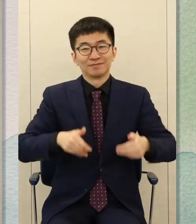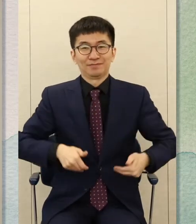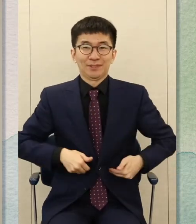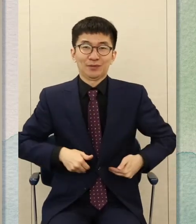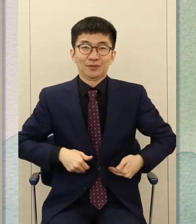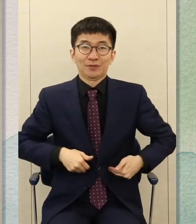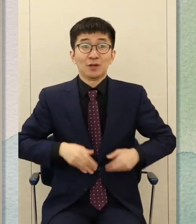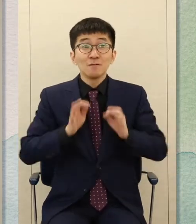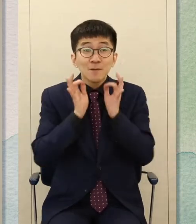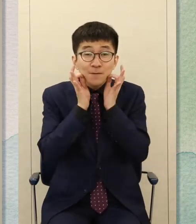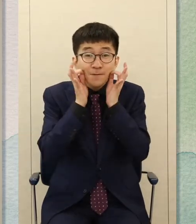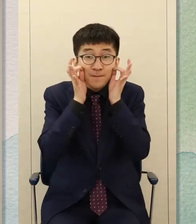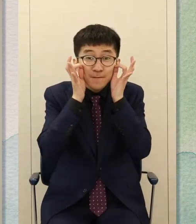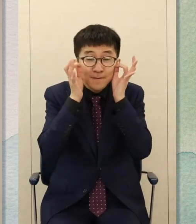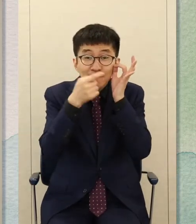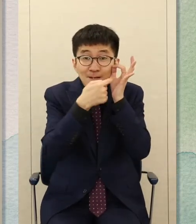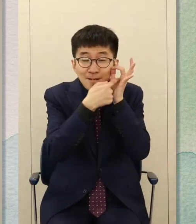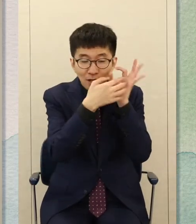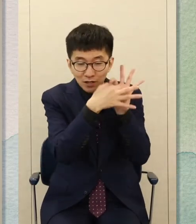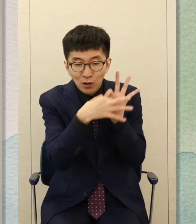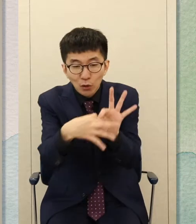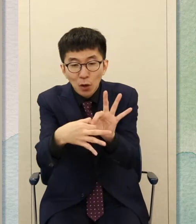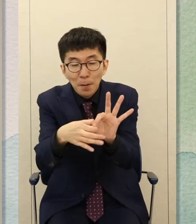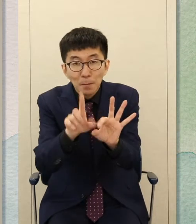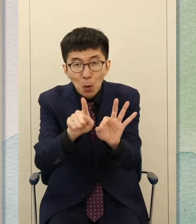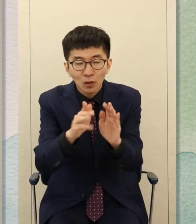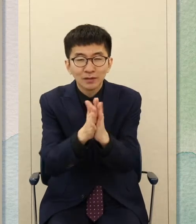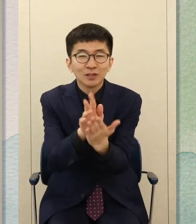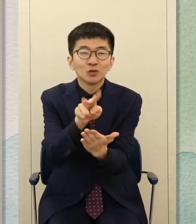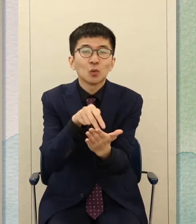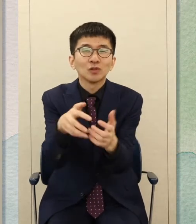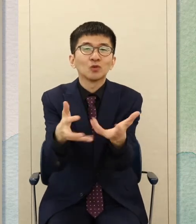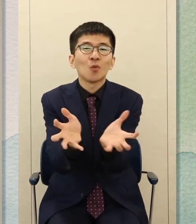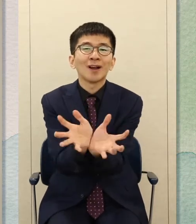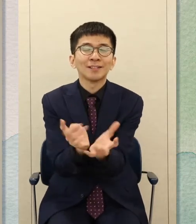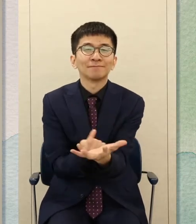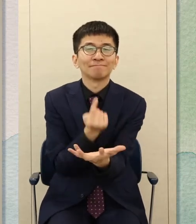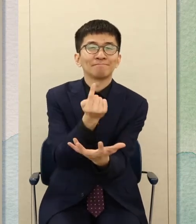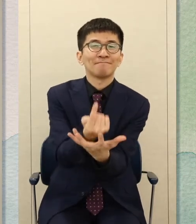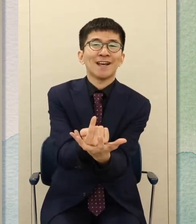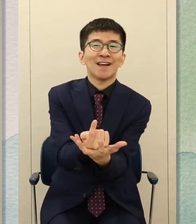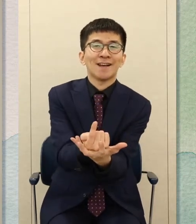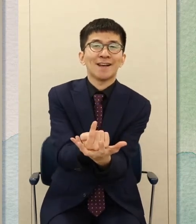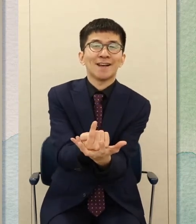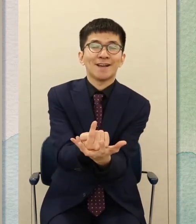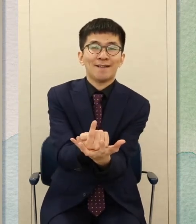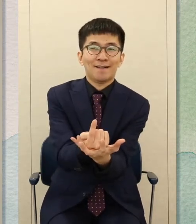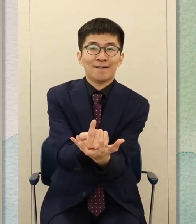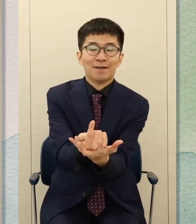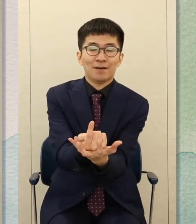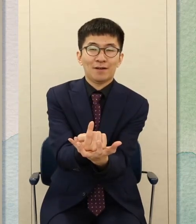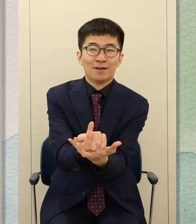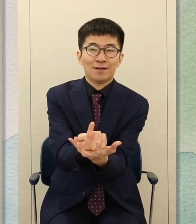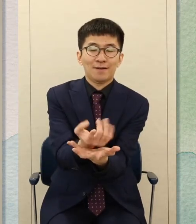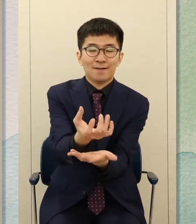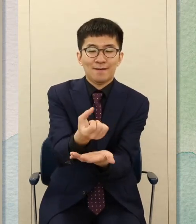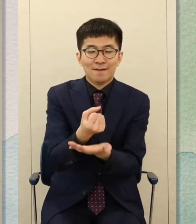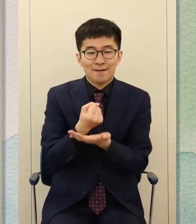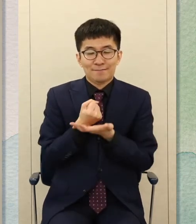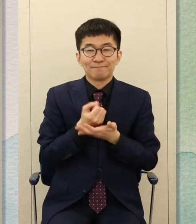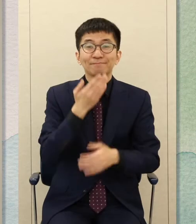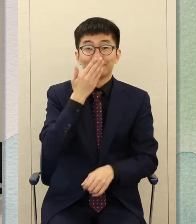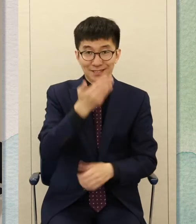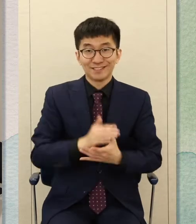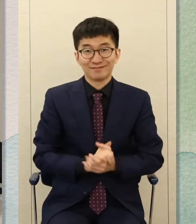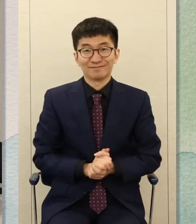그 경험이 바로 예, 독서 동아리를 통해서 꾸준히 나한테 들어오는 거죠. 저게 너무 기쁜